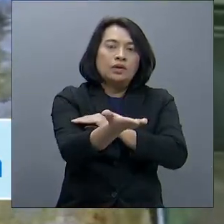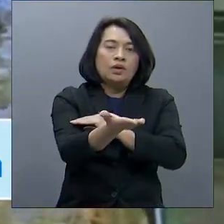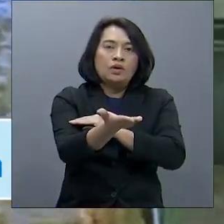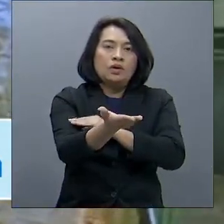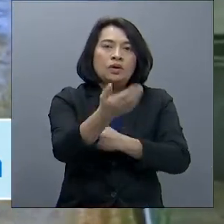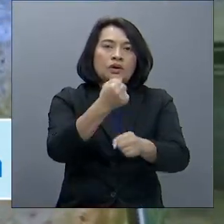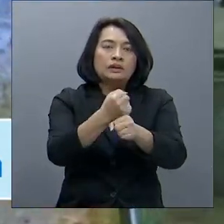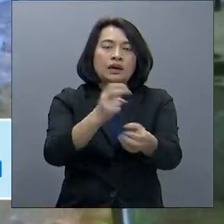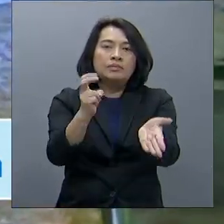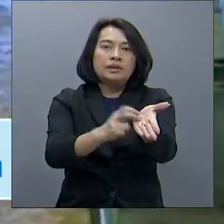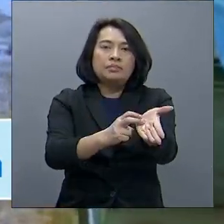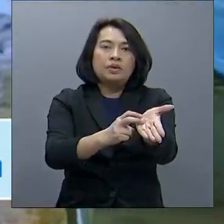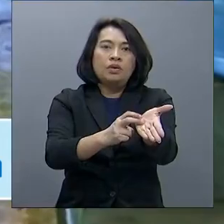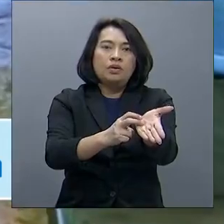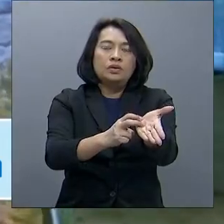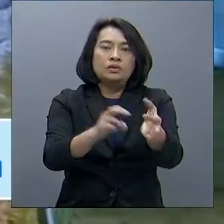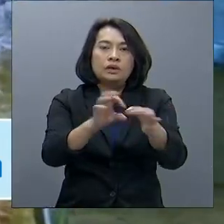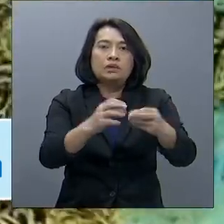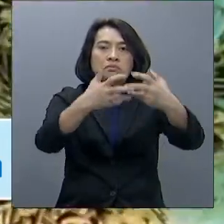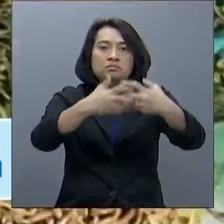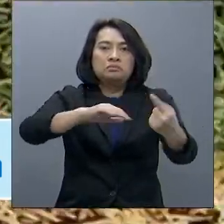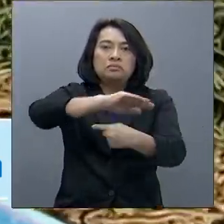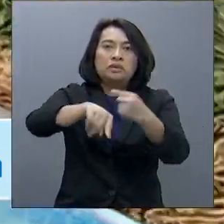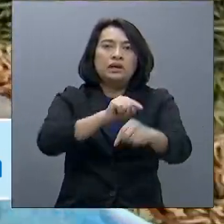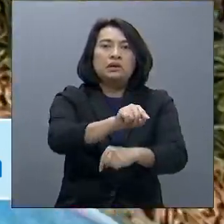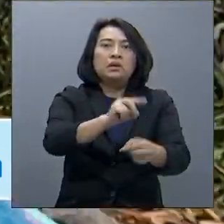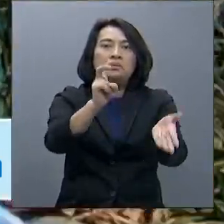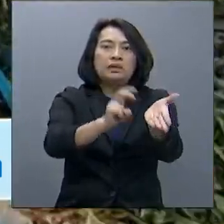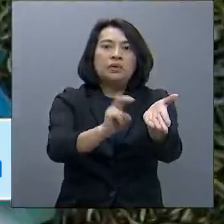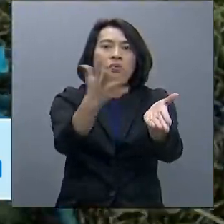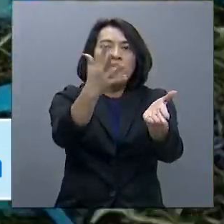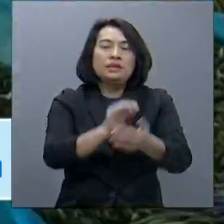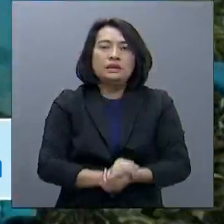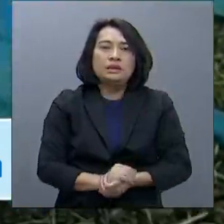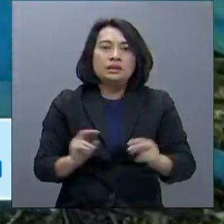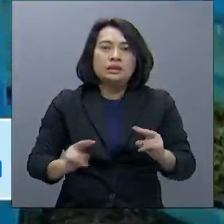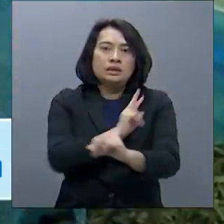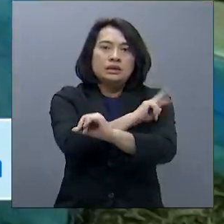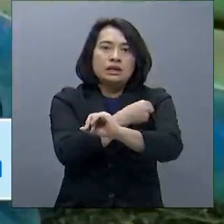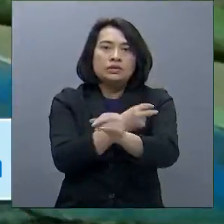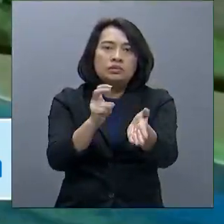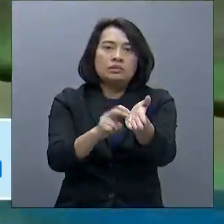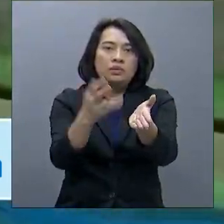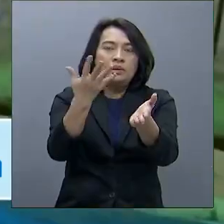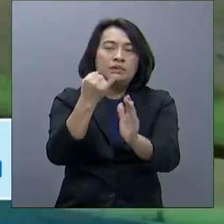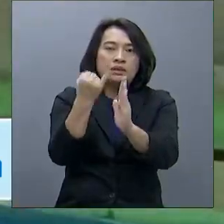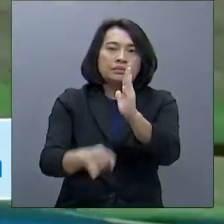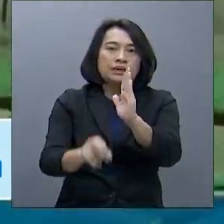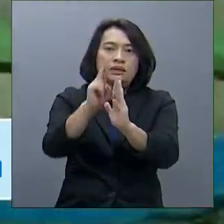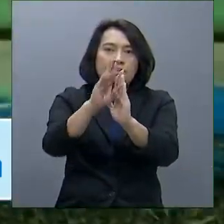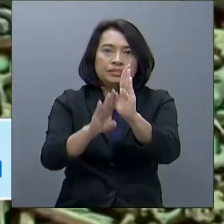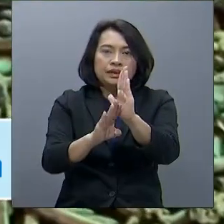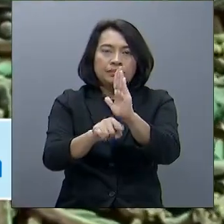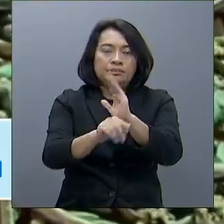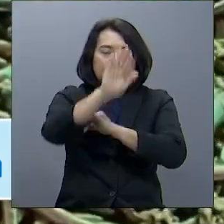ไม่มีการรับรองจากเจ้าหน้าที่ด้านอุตสาหกรรมสิ่งแวดล้อมและสาธารณสุขซึ่งถือว่าผิดระเบียบนะคะจึงได้เรียกให้